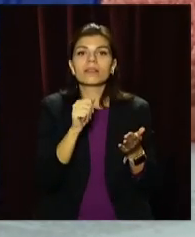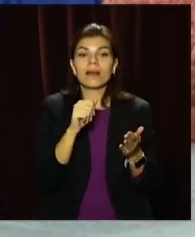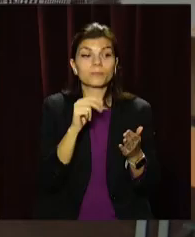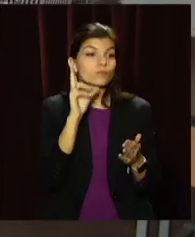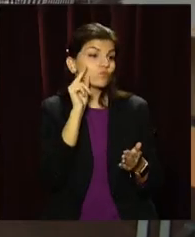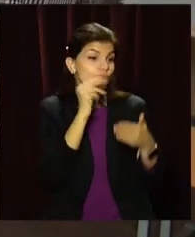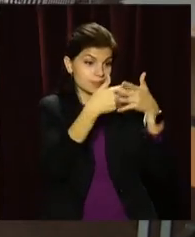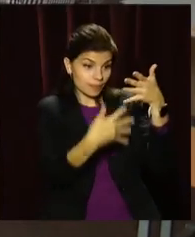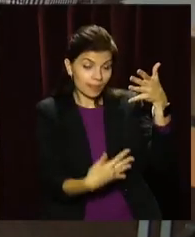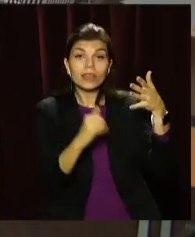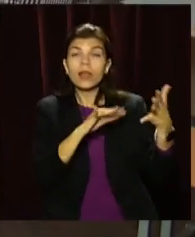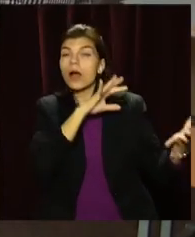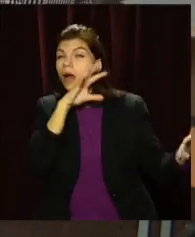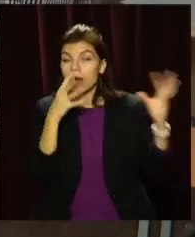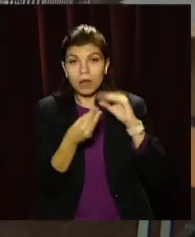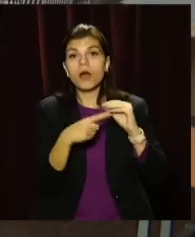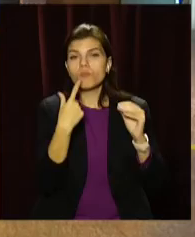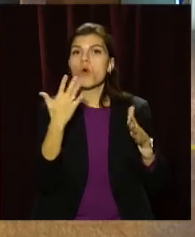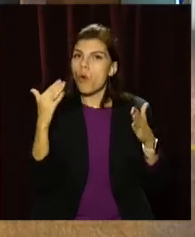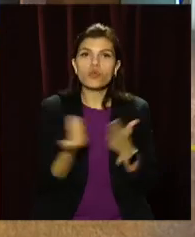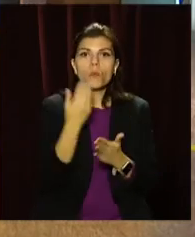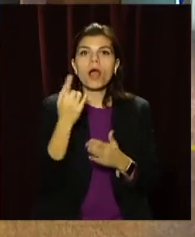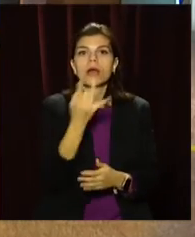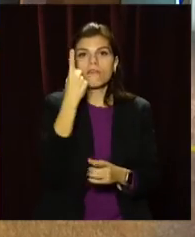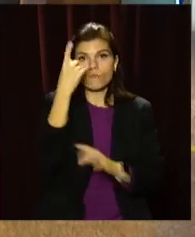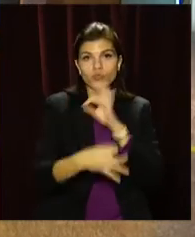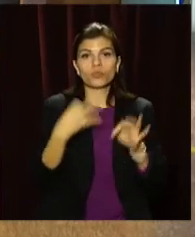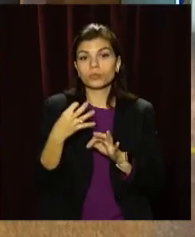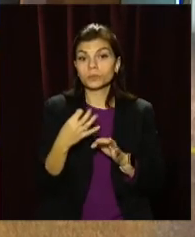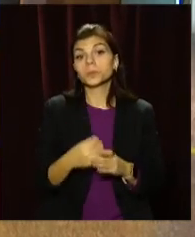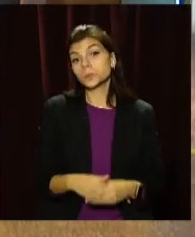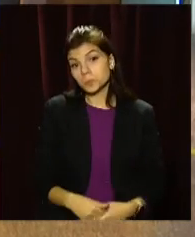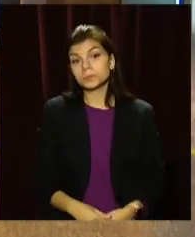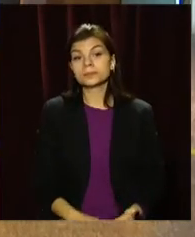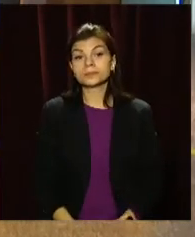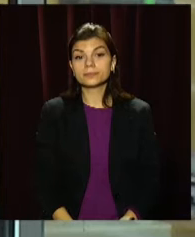Дані про результати виборів обіцяють оновлювати раз на добу.